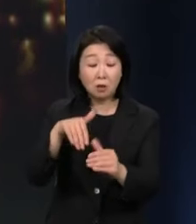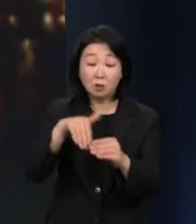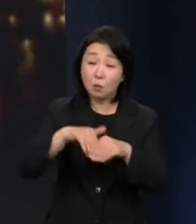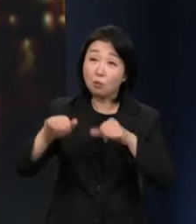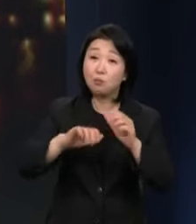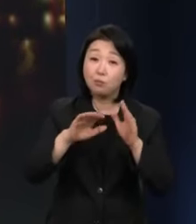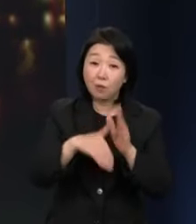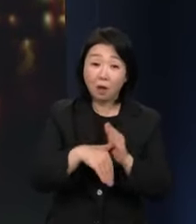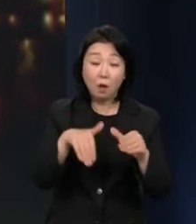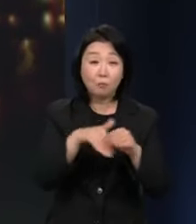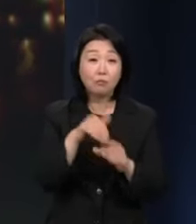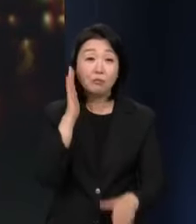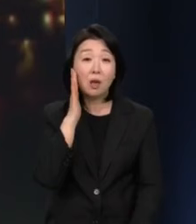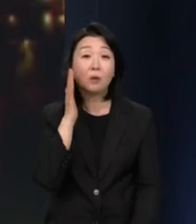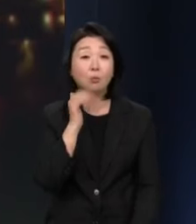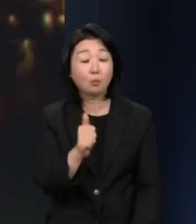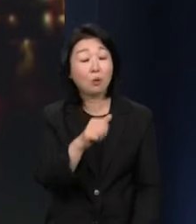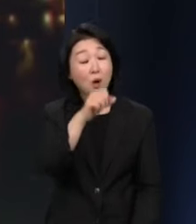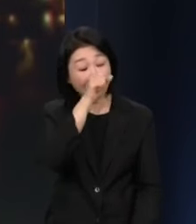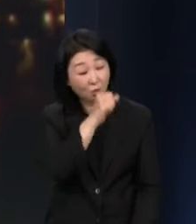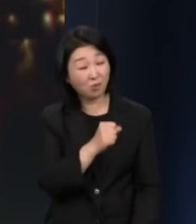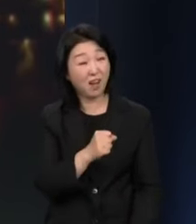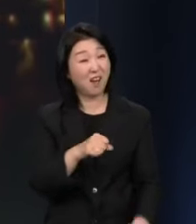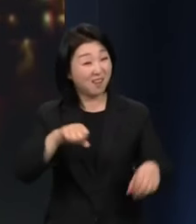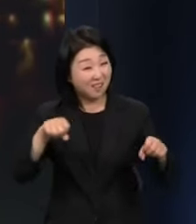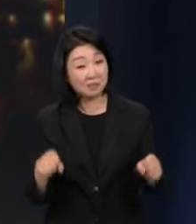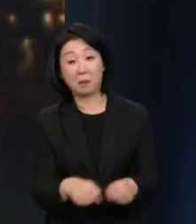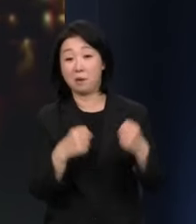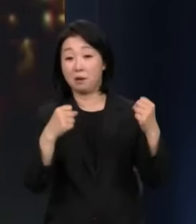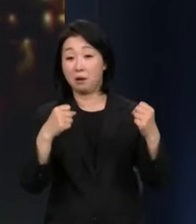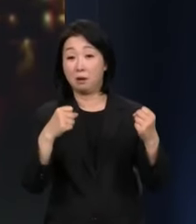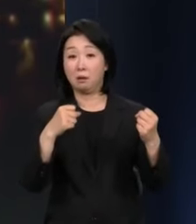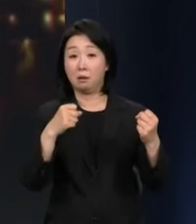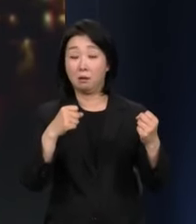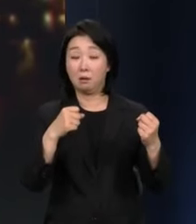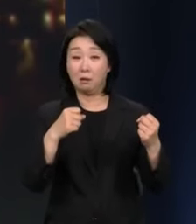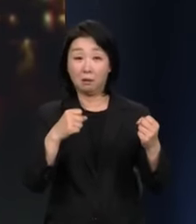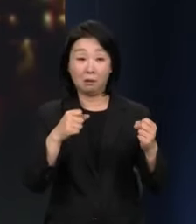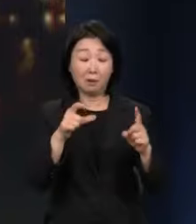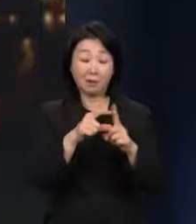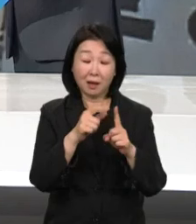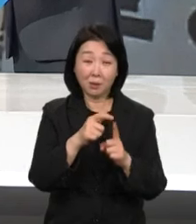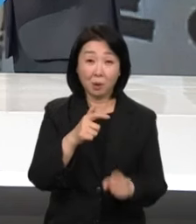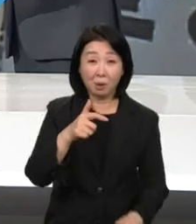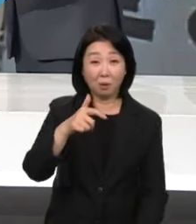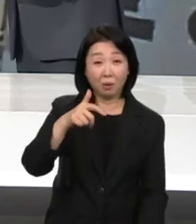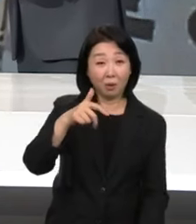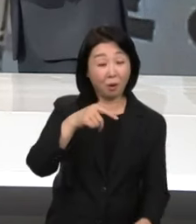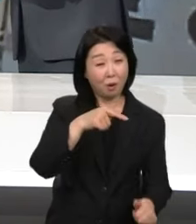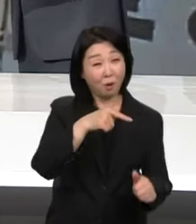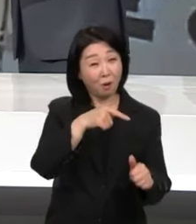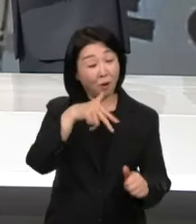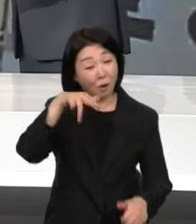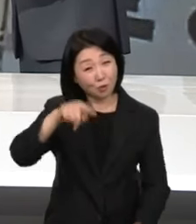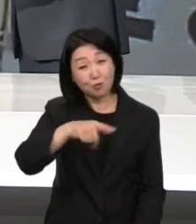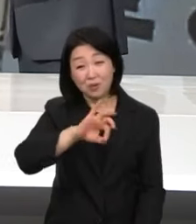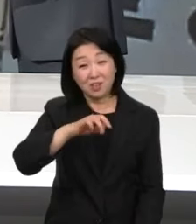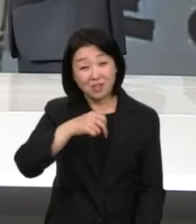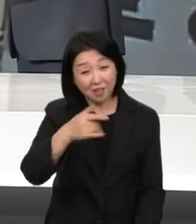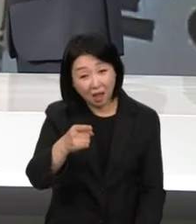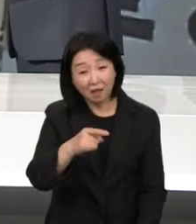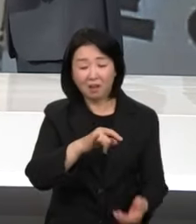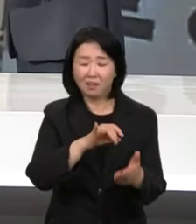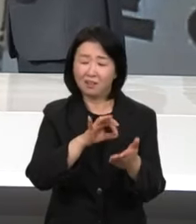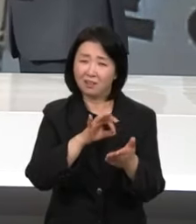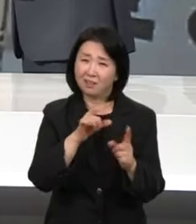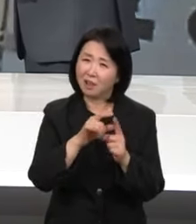과정에서 자, 문재인 전 대통령 좋다, 대박이다라는 의미에 문재인 죽이네라고 얘기를 했다고 하기에는 현실성이 좀 떨어지긴